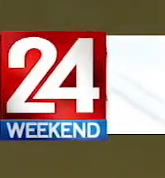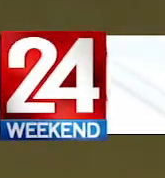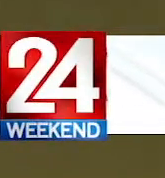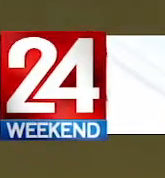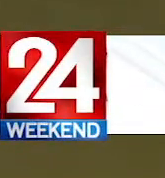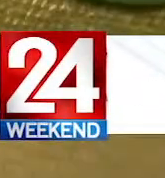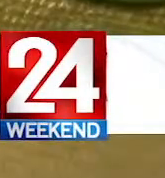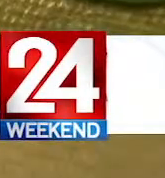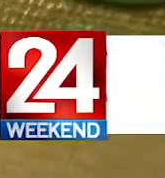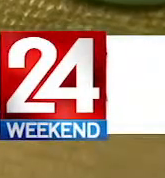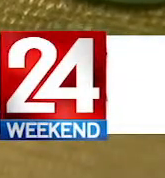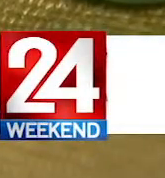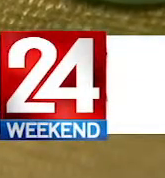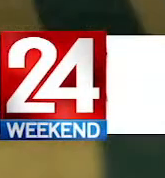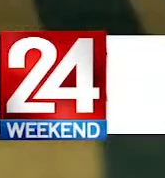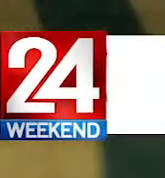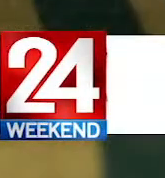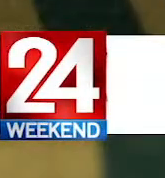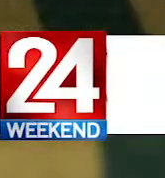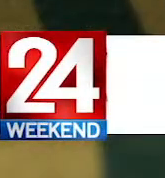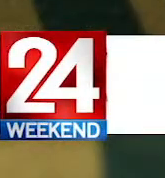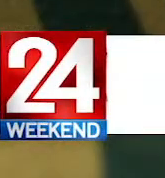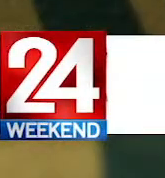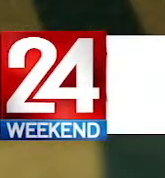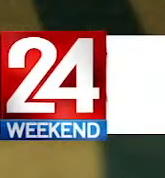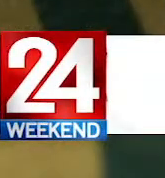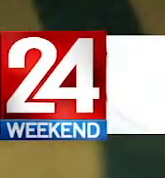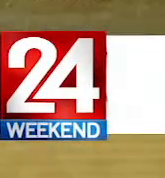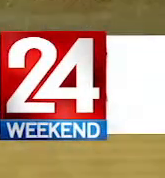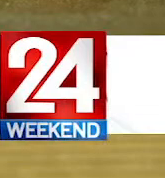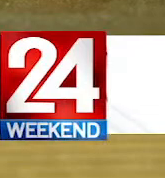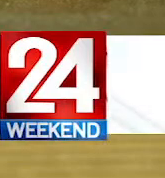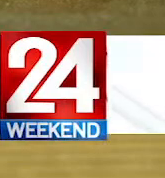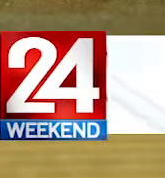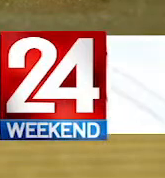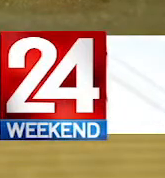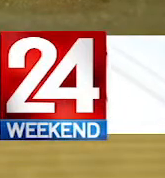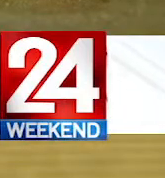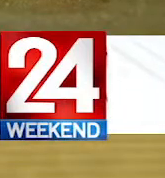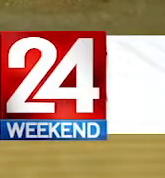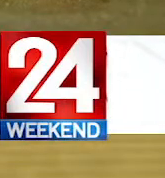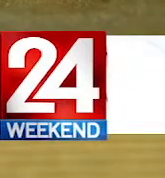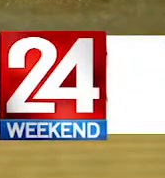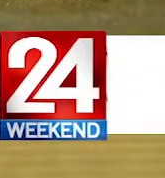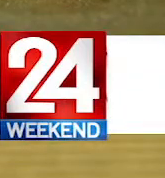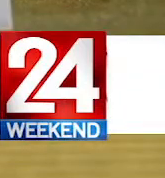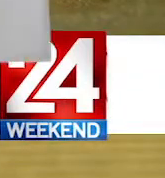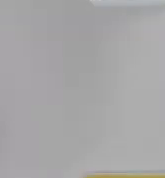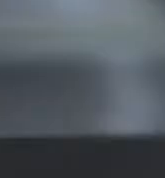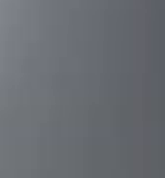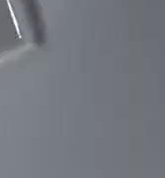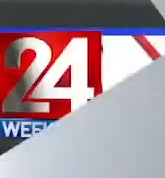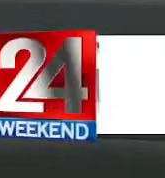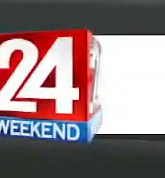Holen o Jolen, na paboritong daruin ng mga bata. Nais ipagbawal ang isang grupo dahil delikado raw sa kalusugan.